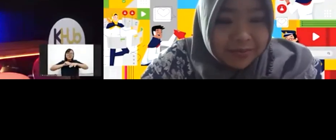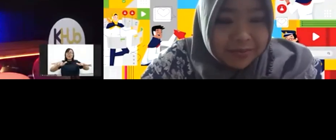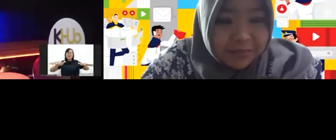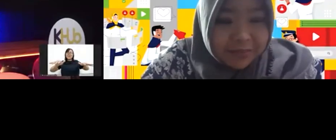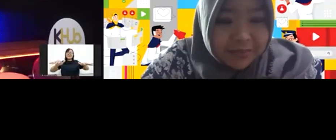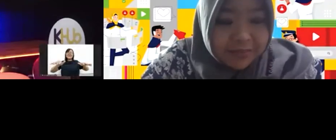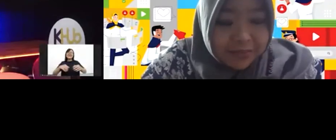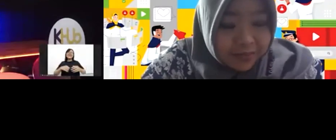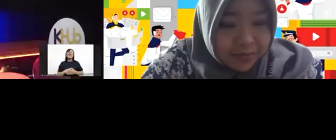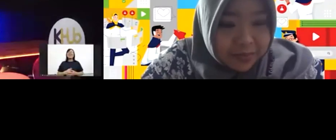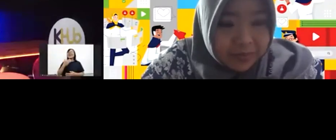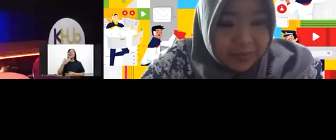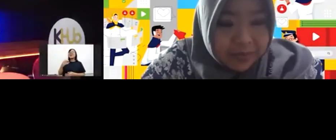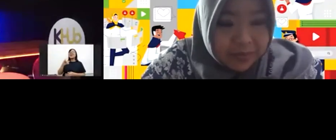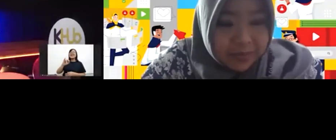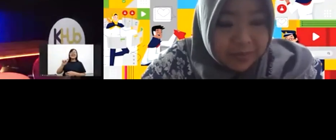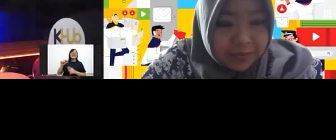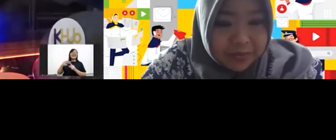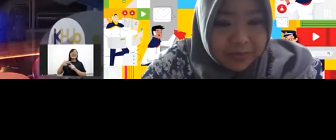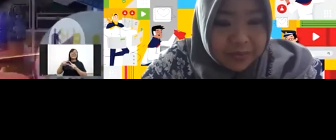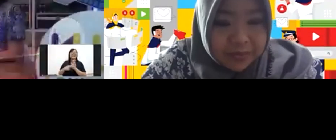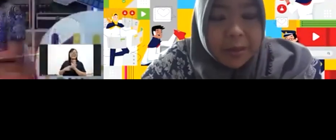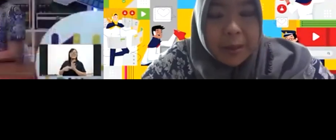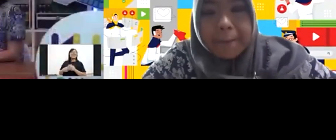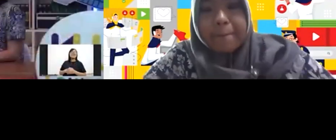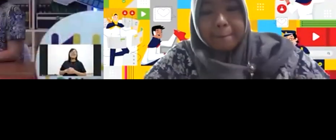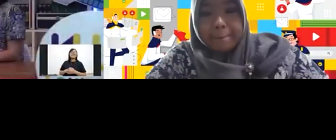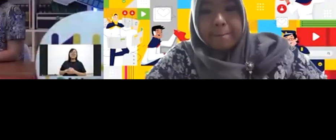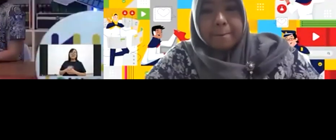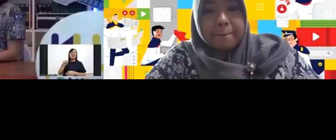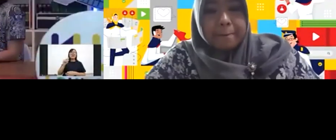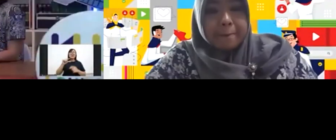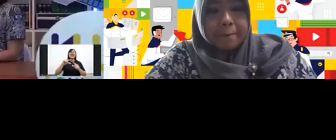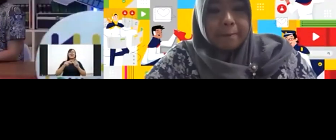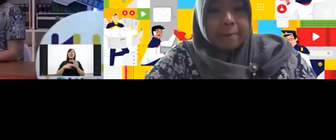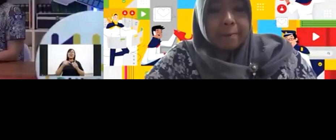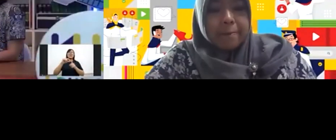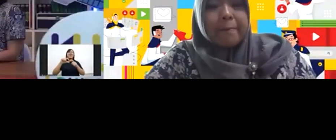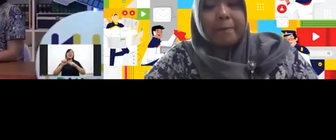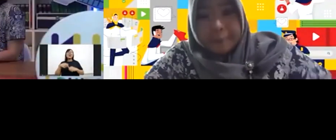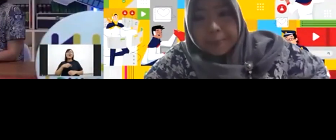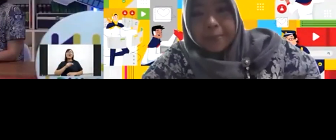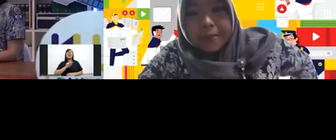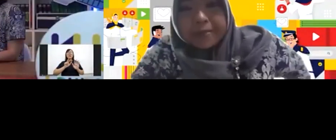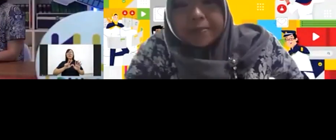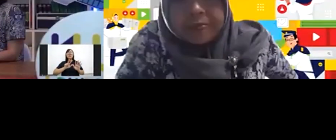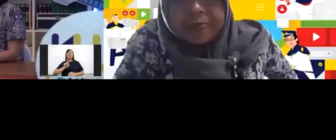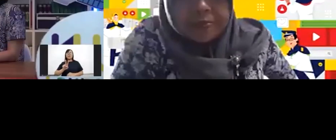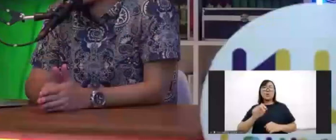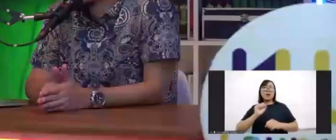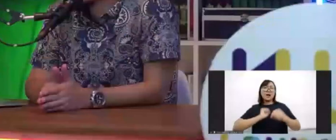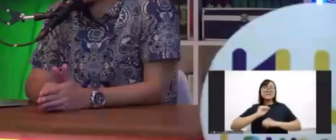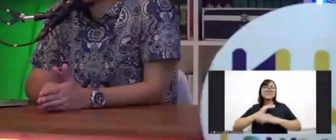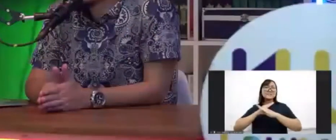ya betul Eh jadi dirantai ini tadi ada sekitar 82 aksi pencegahan 33 aksi